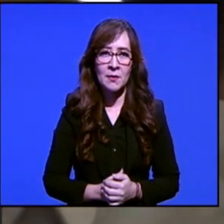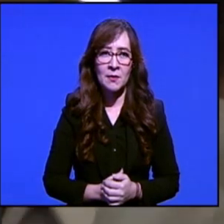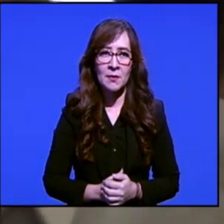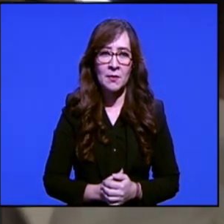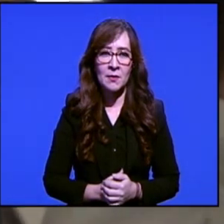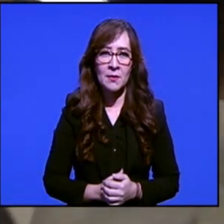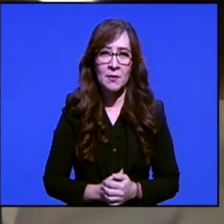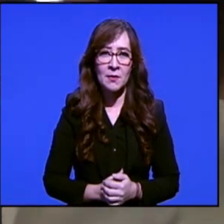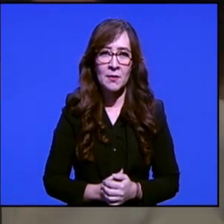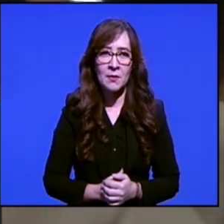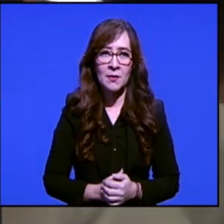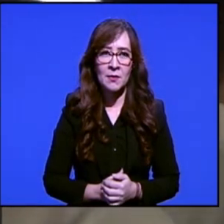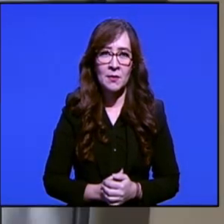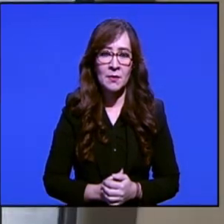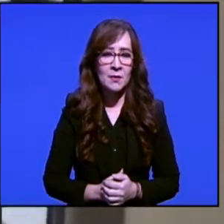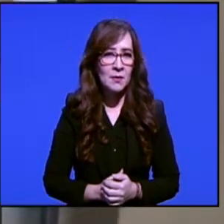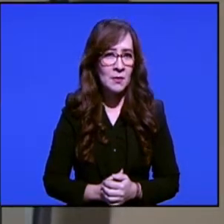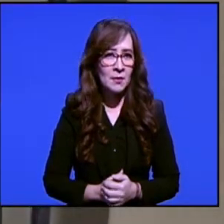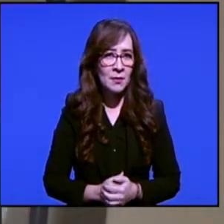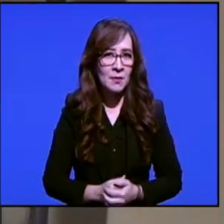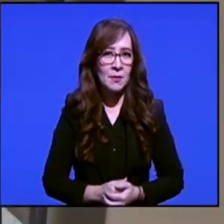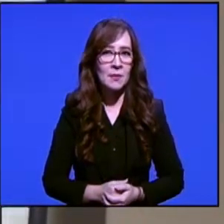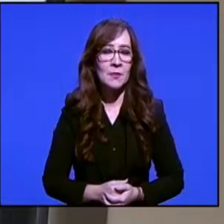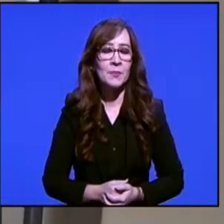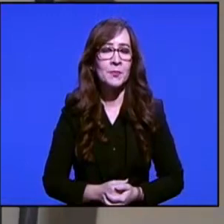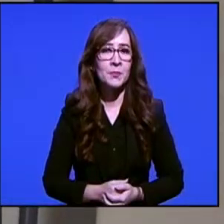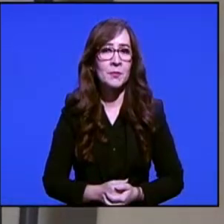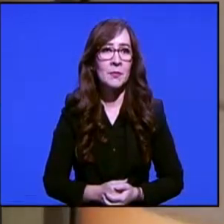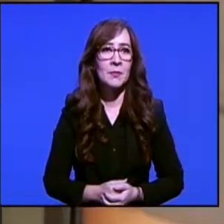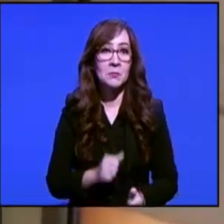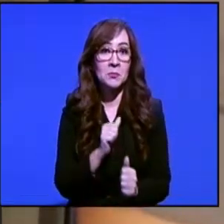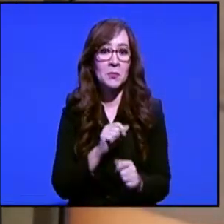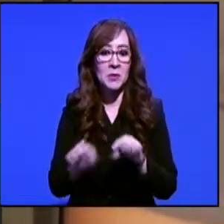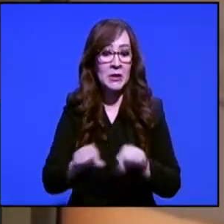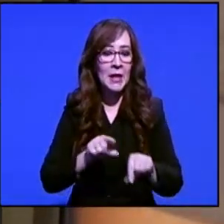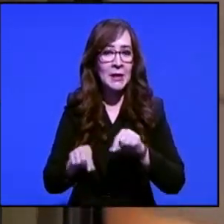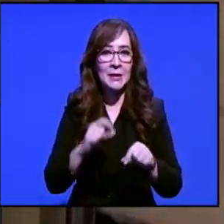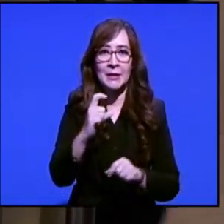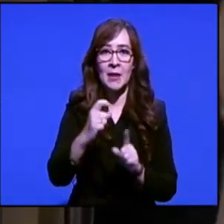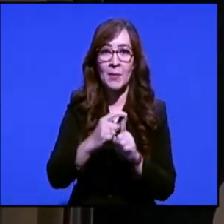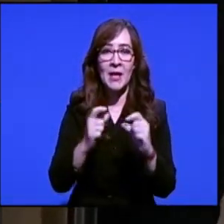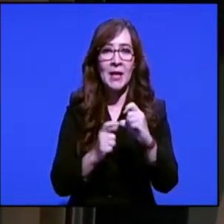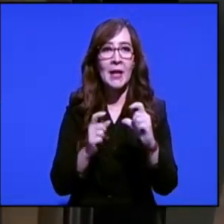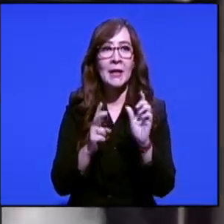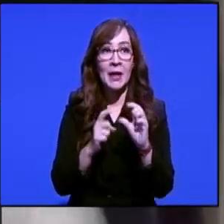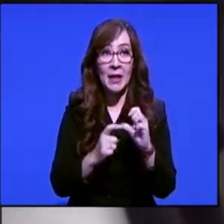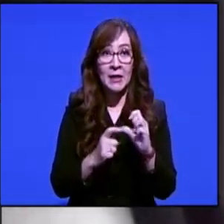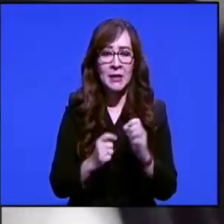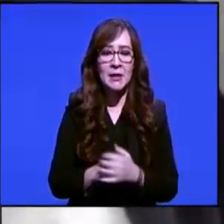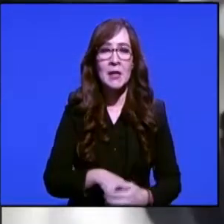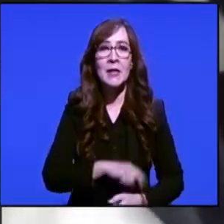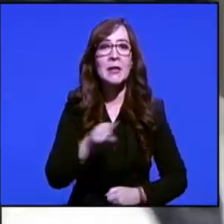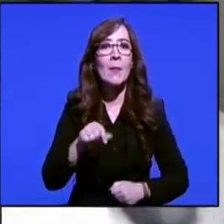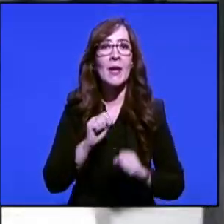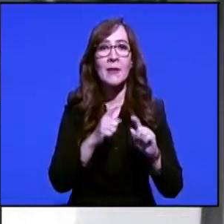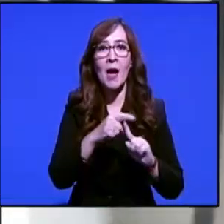terus dulu, terus mulai ulang. Seleksi CPNS yang dilakukan bertahap mulai dari 1 Februari hingga 27 Februari